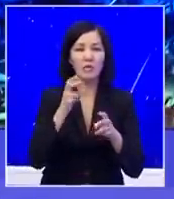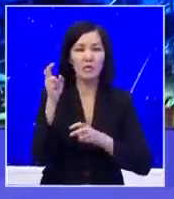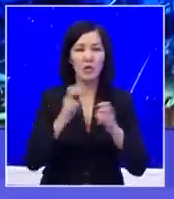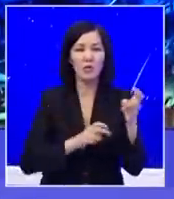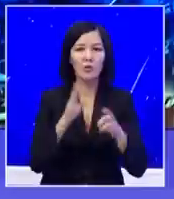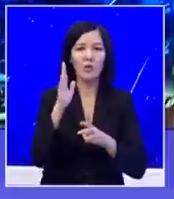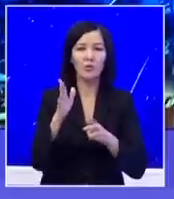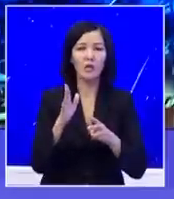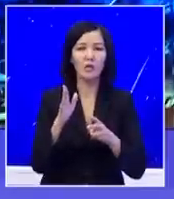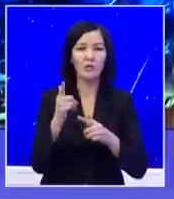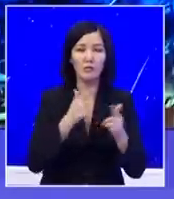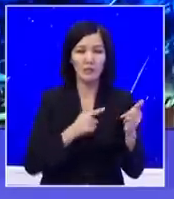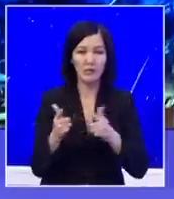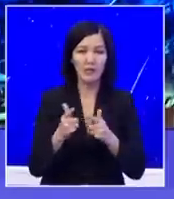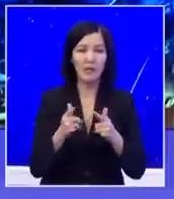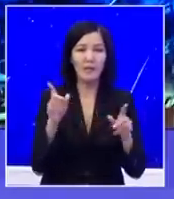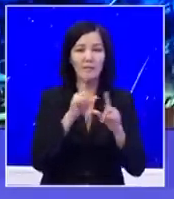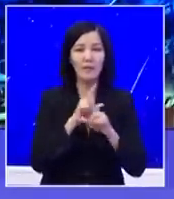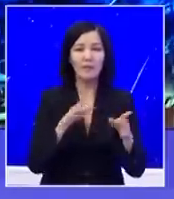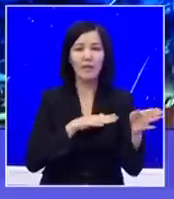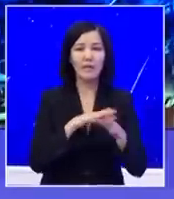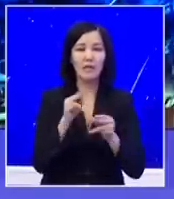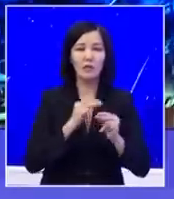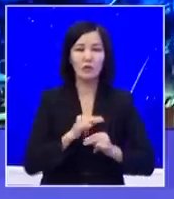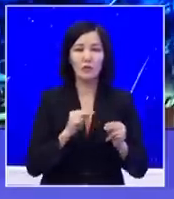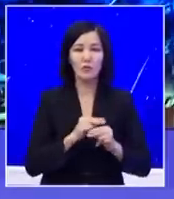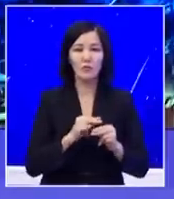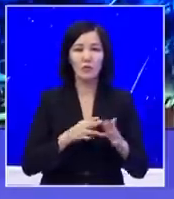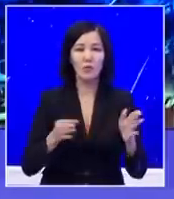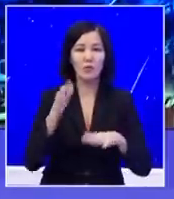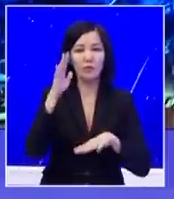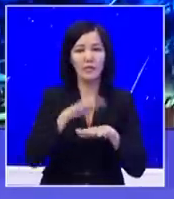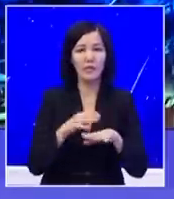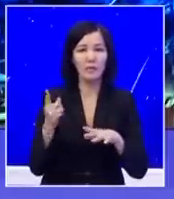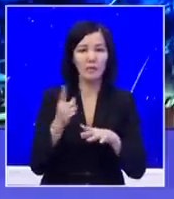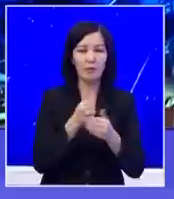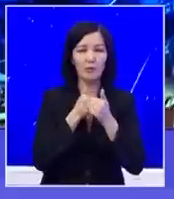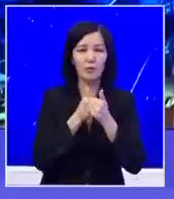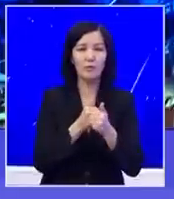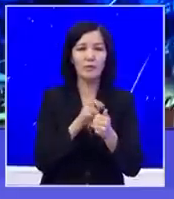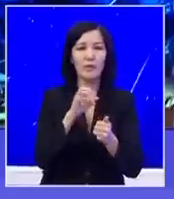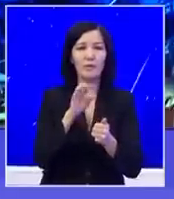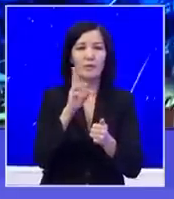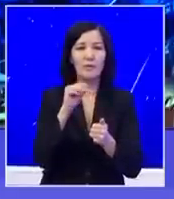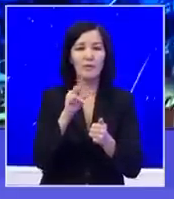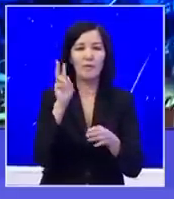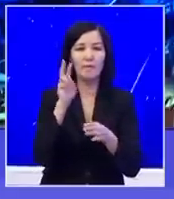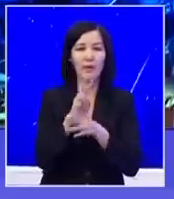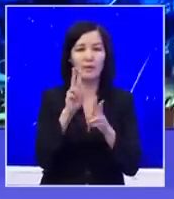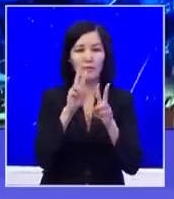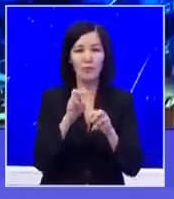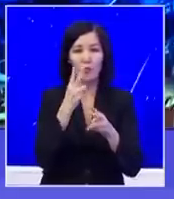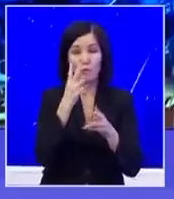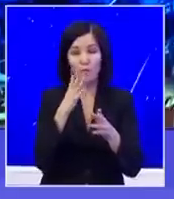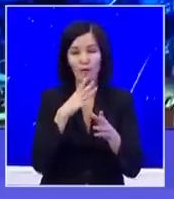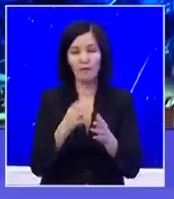науқанды жұмысқа қызу дайындықта. Мекемеде атқарылып жатқан жұмыстарды облыс әкімінің орынбасары Серікжан Бескемпіров арнайы